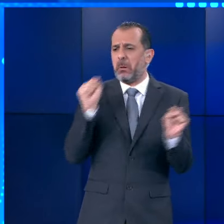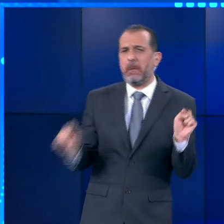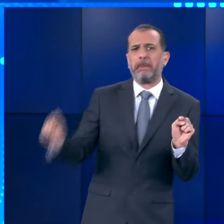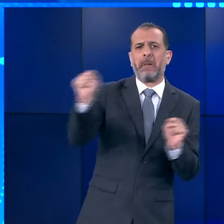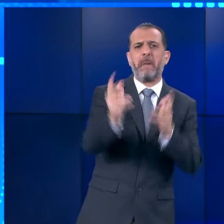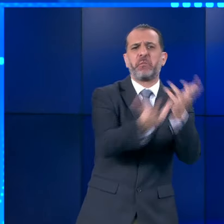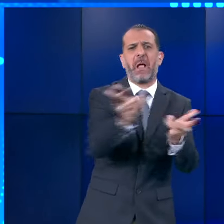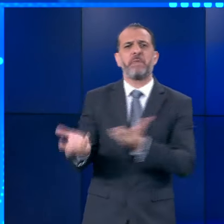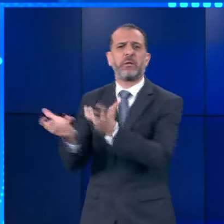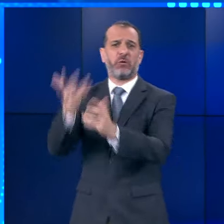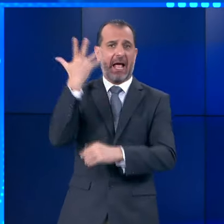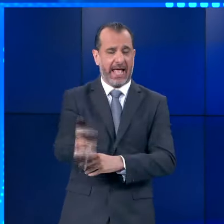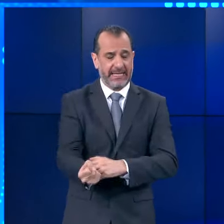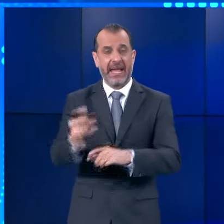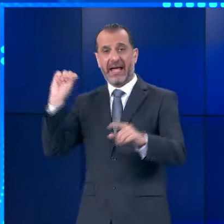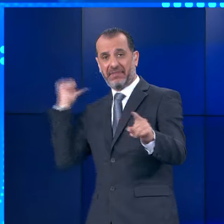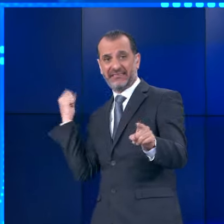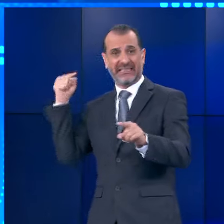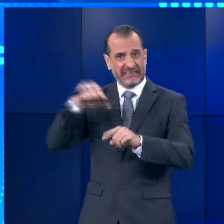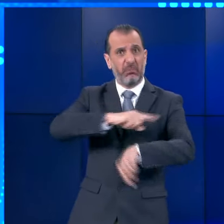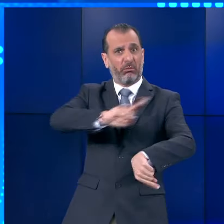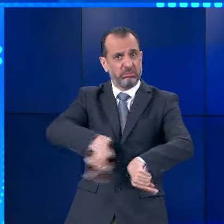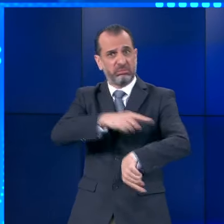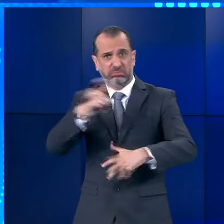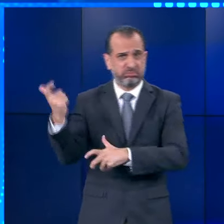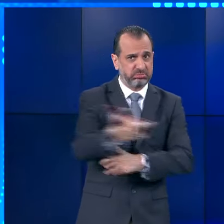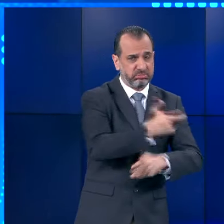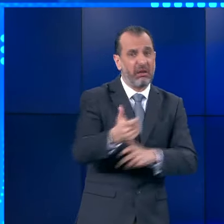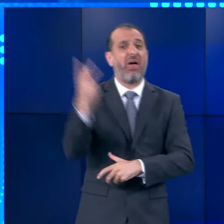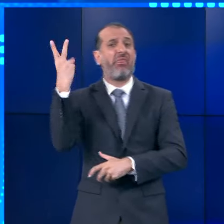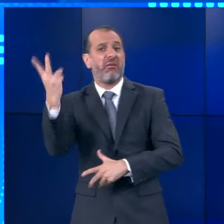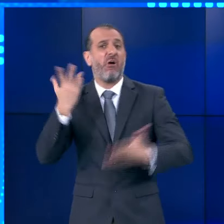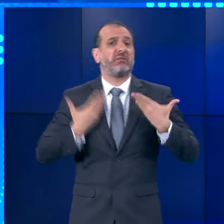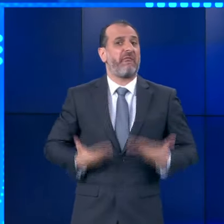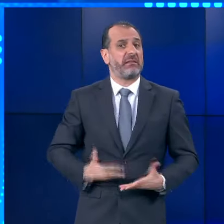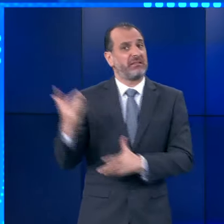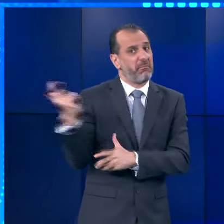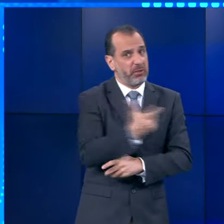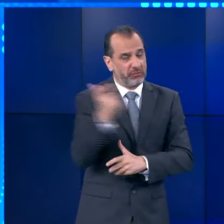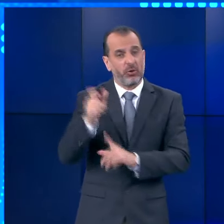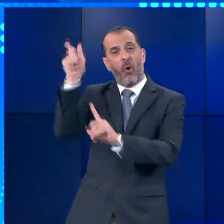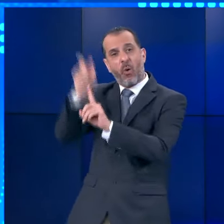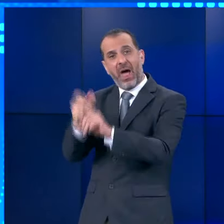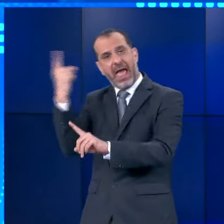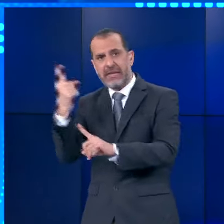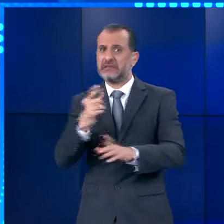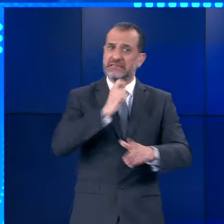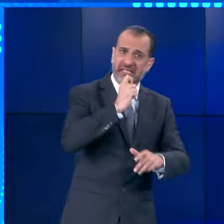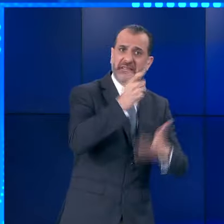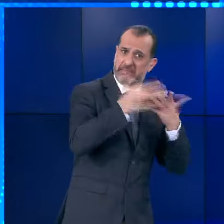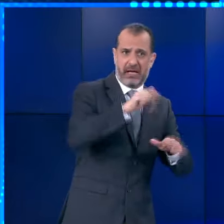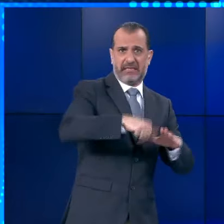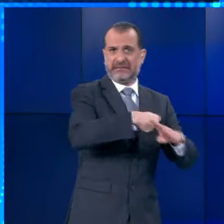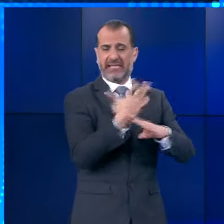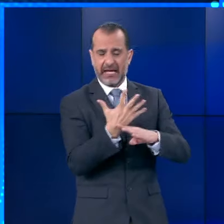Από την δύσκολη και πολύ ωρή μάχη με τη φωτιά, τραυματίστηκαν δύο πυροσβέστες. Μάλιστα, ο ένας εξ αυτών μίλησε στο Σταρ και τον Βαγγέλη Γκούμα.